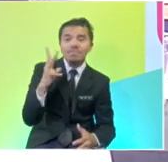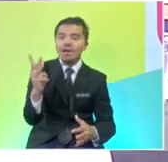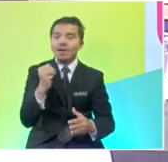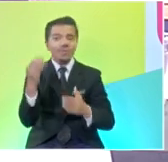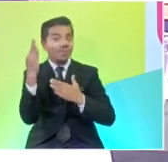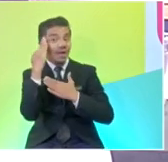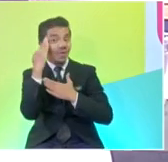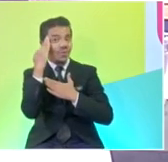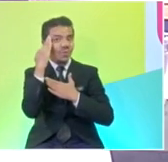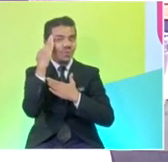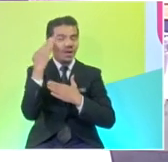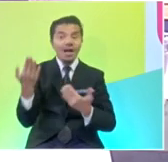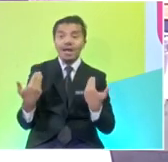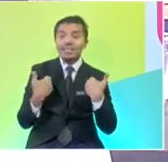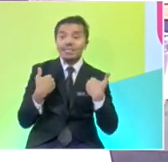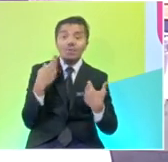pelangikan